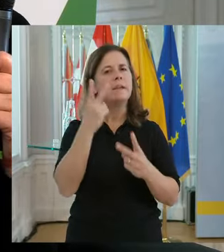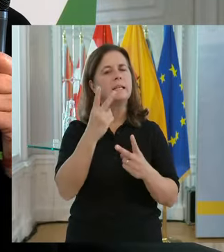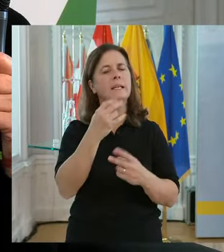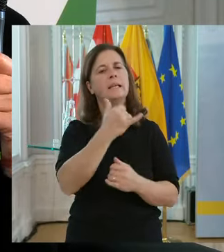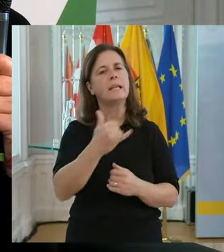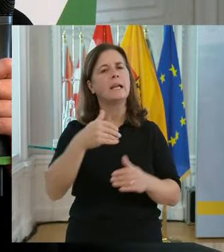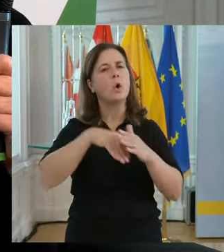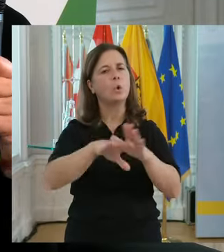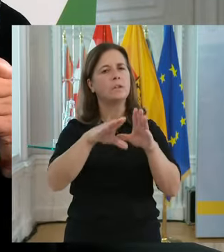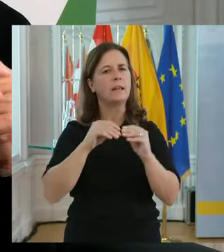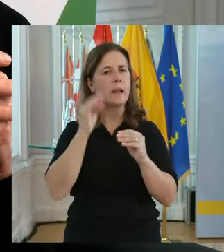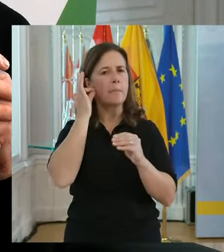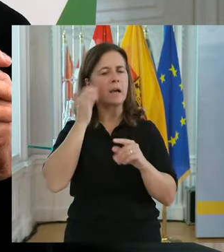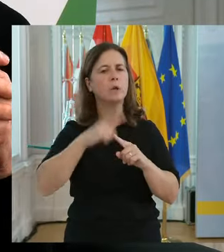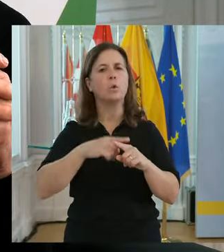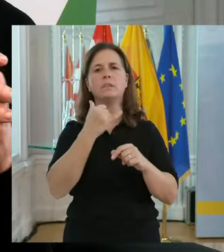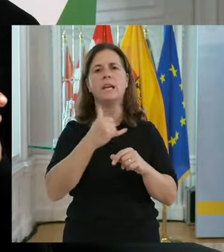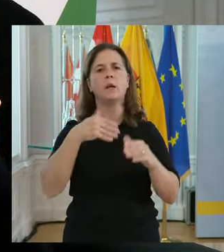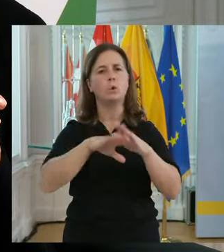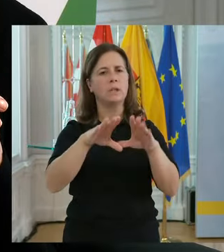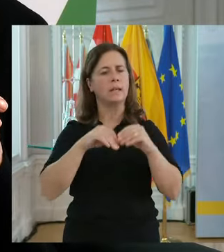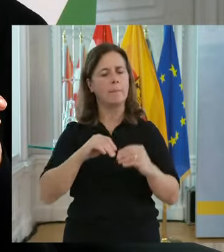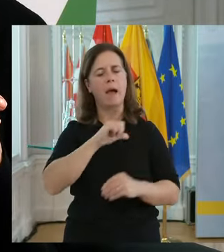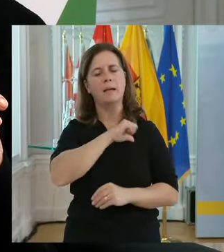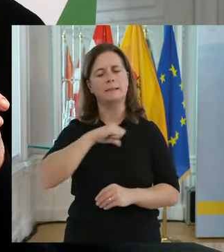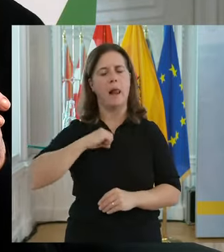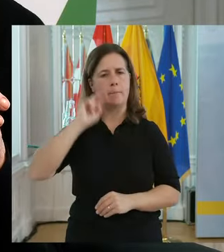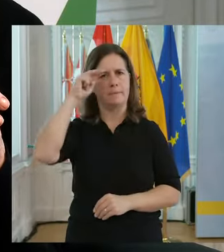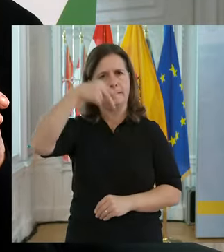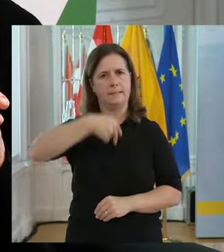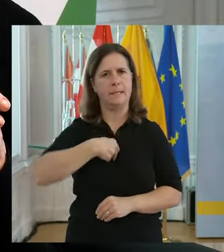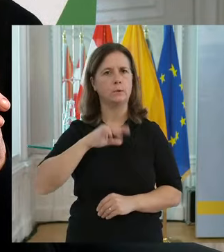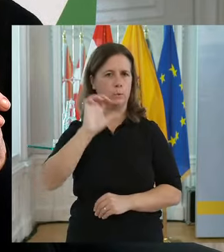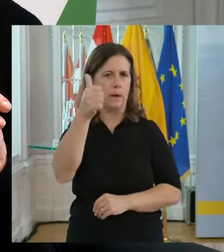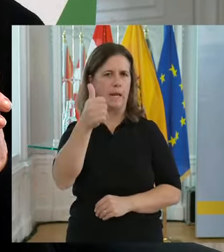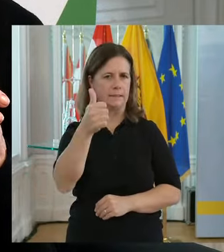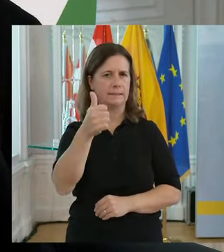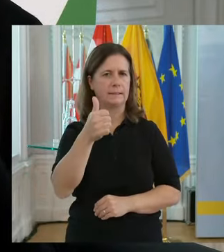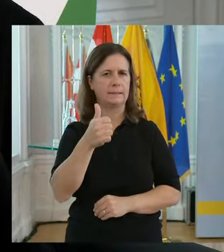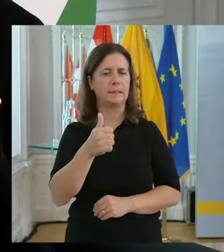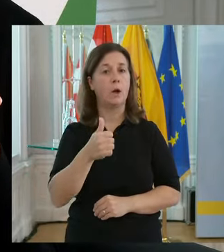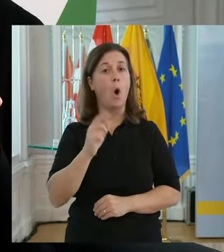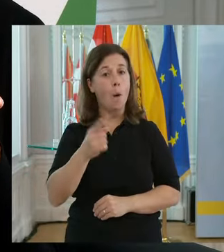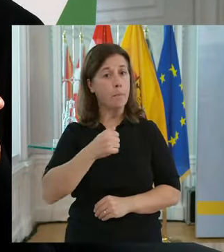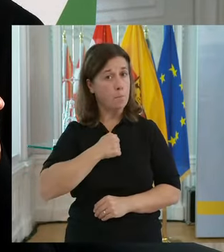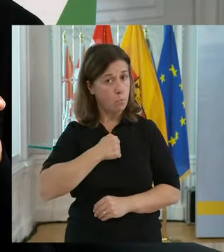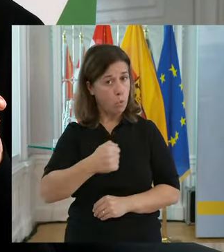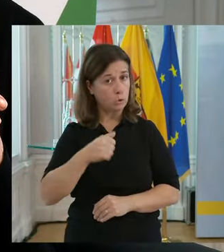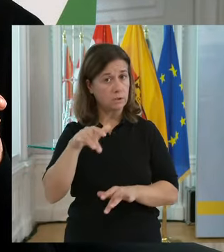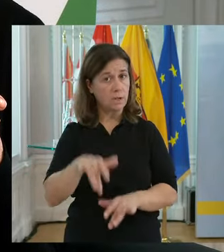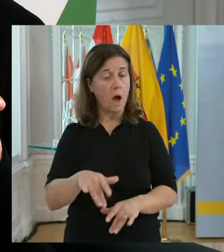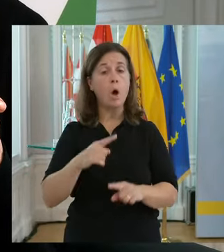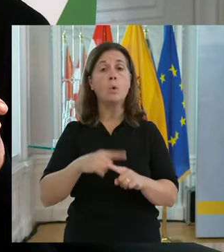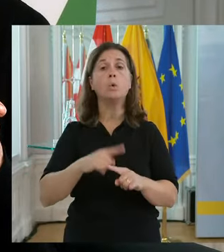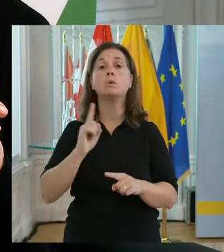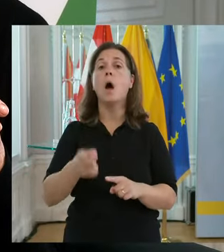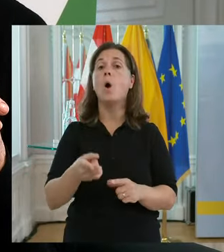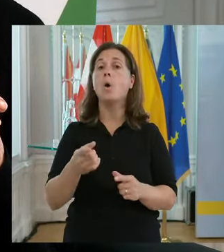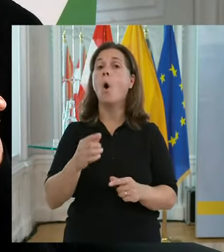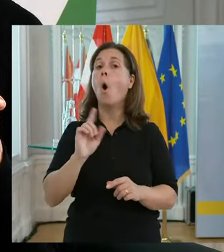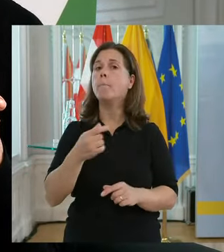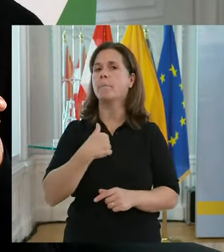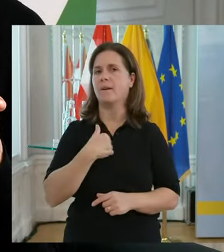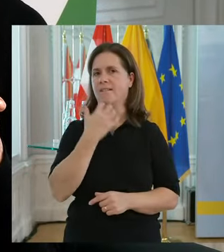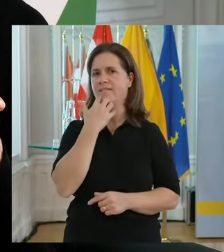und Unternehmerin fängt es bei sich selber an, ob man sich das zutraut, aber vor allem auch, ob man das will.